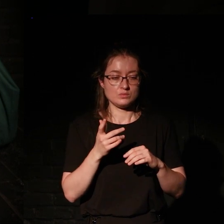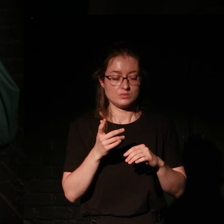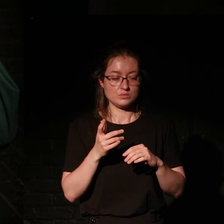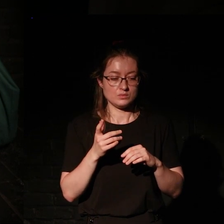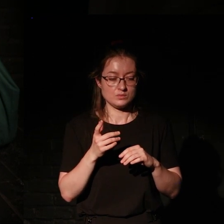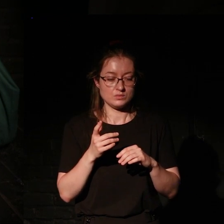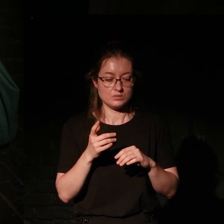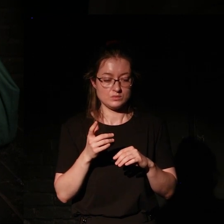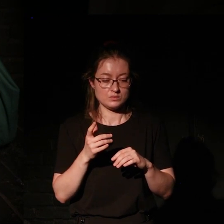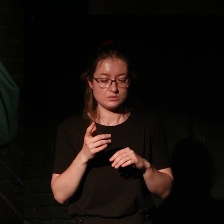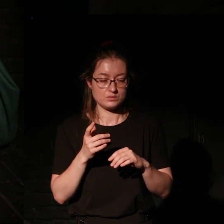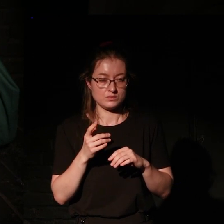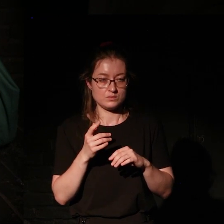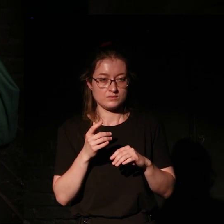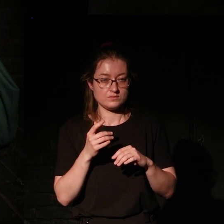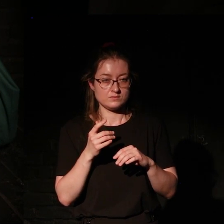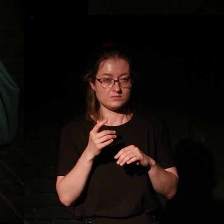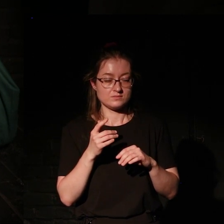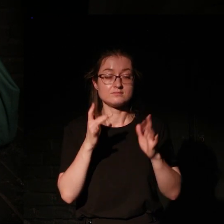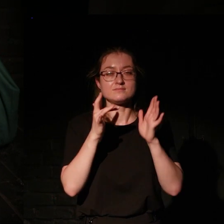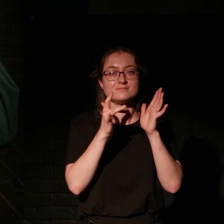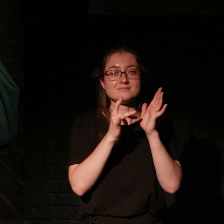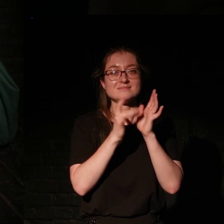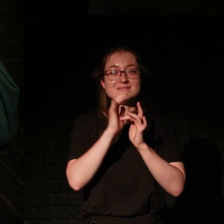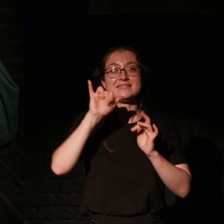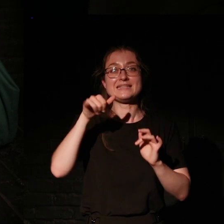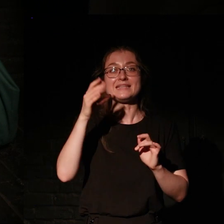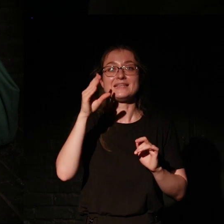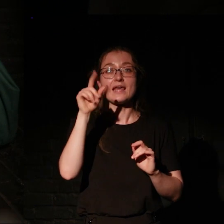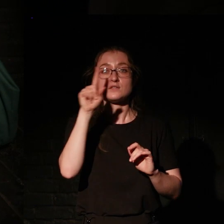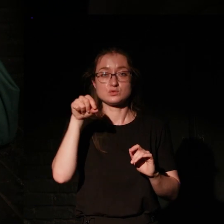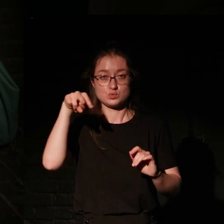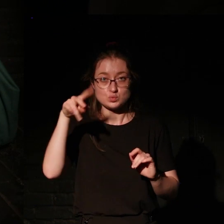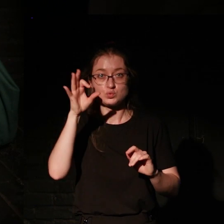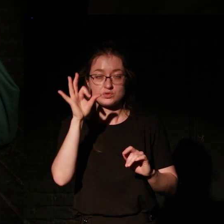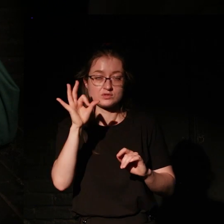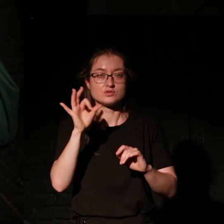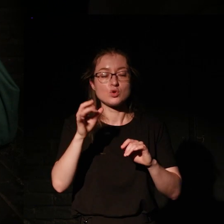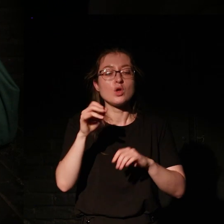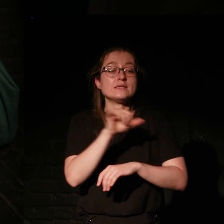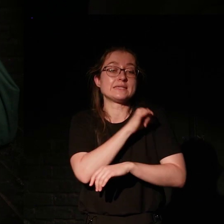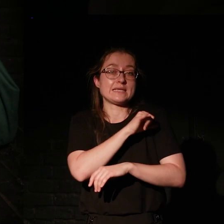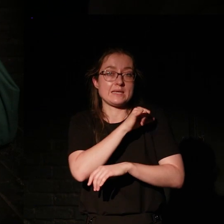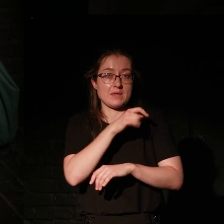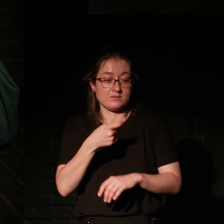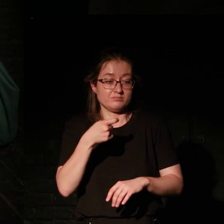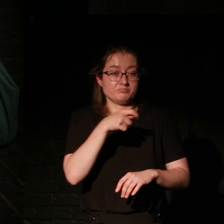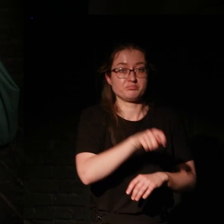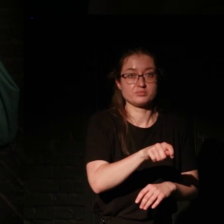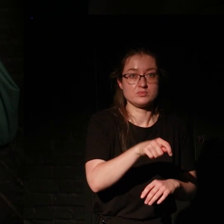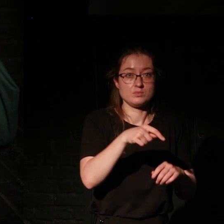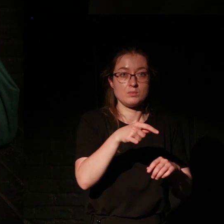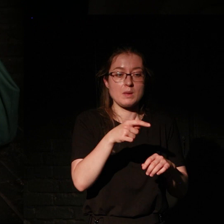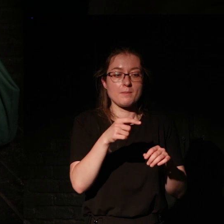w to włączyć, o tyle Jezus jest imieniem nadanym Chrystusowi na ziemi. No i teraz naprawdę zaczynają